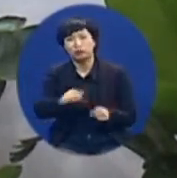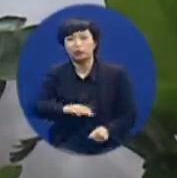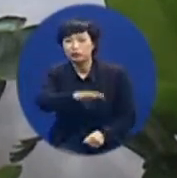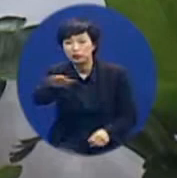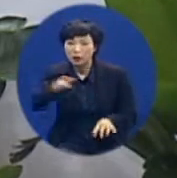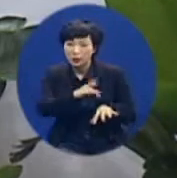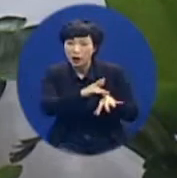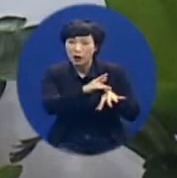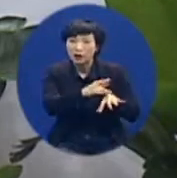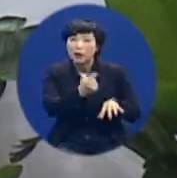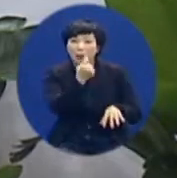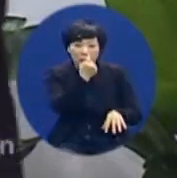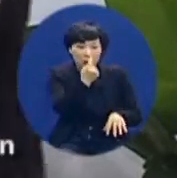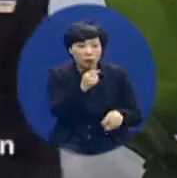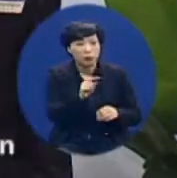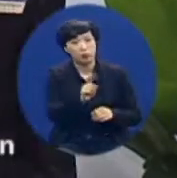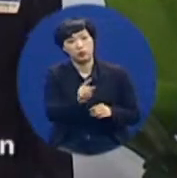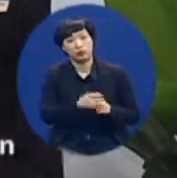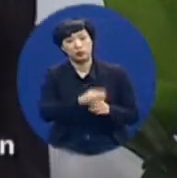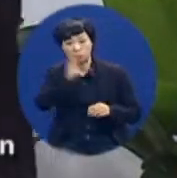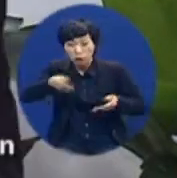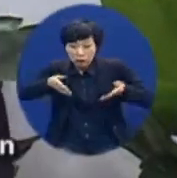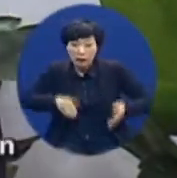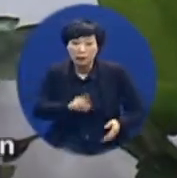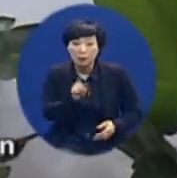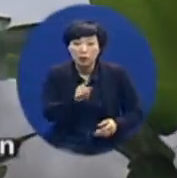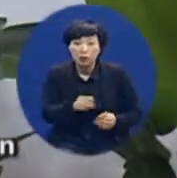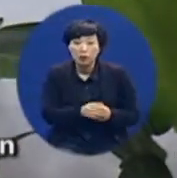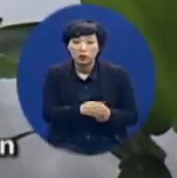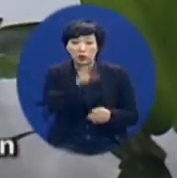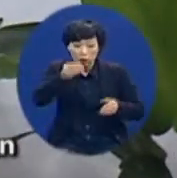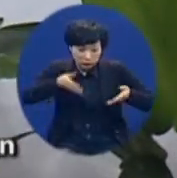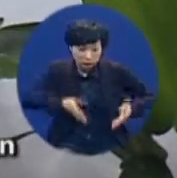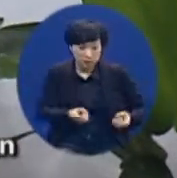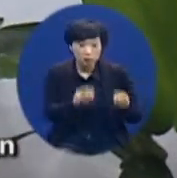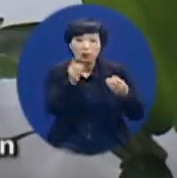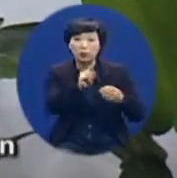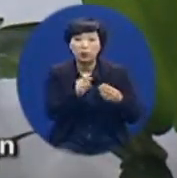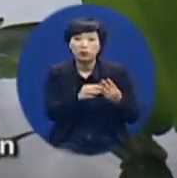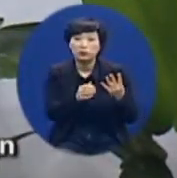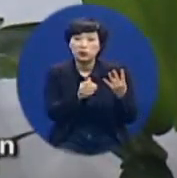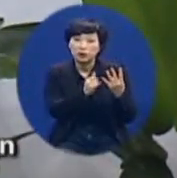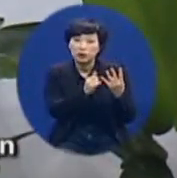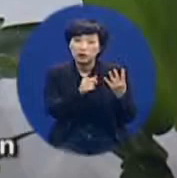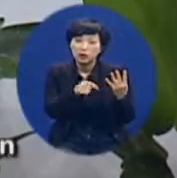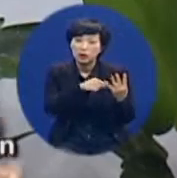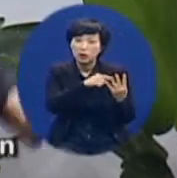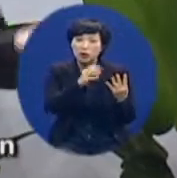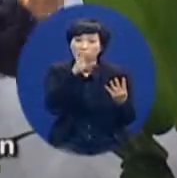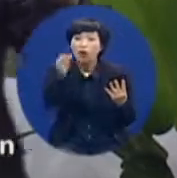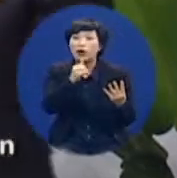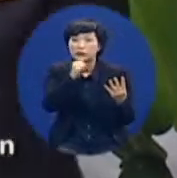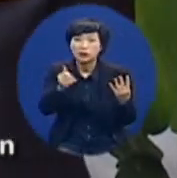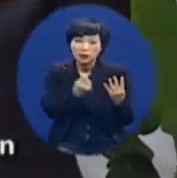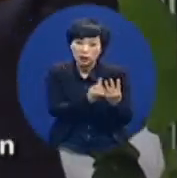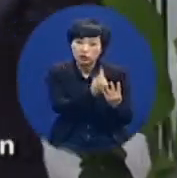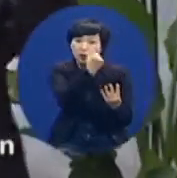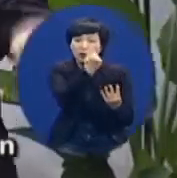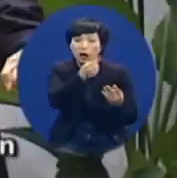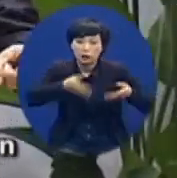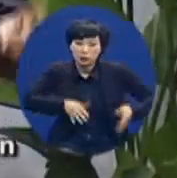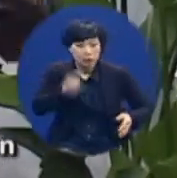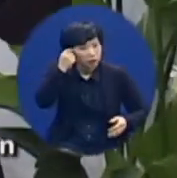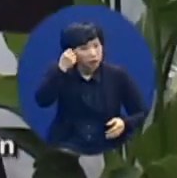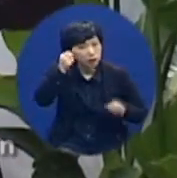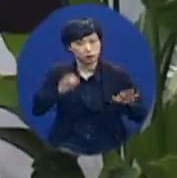원수이기도 성탄은대 성인점 하나가 태어난 거야 그러나 예수에게